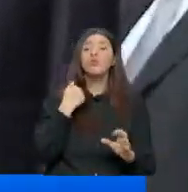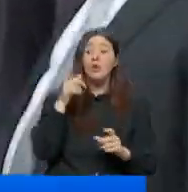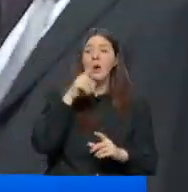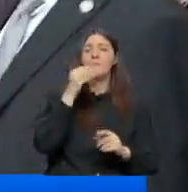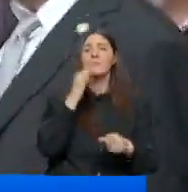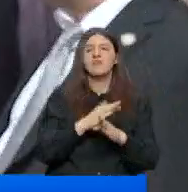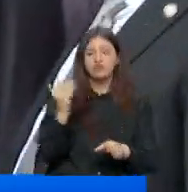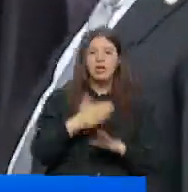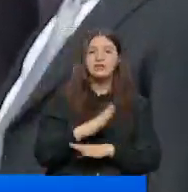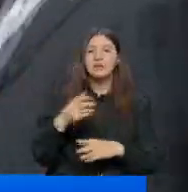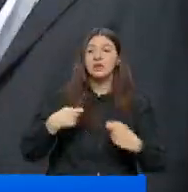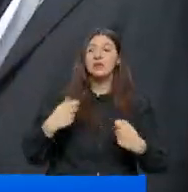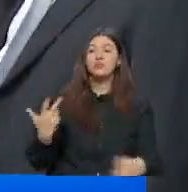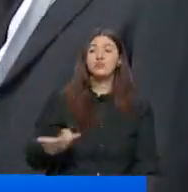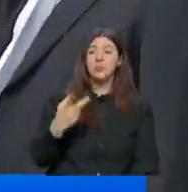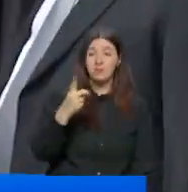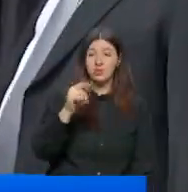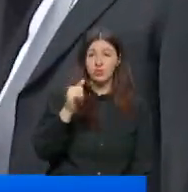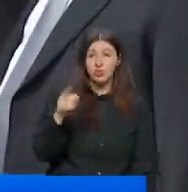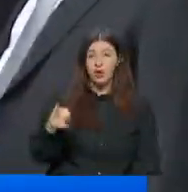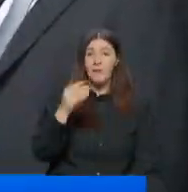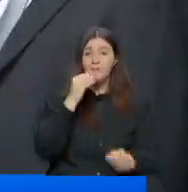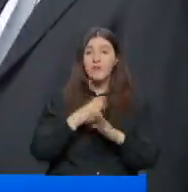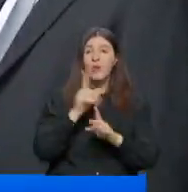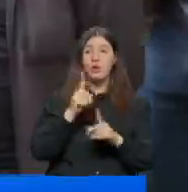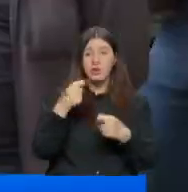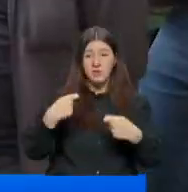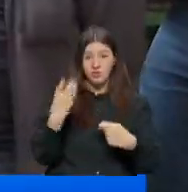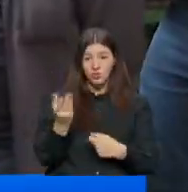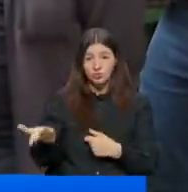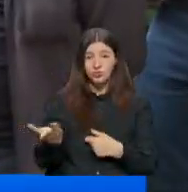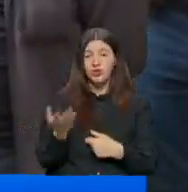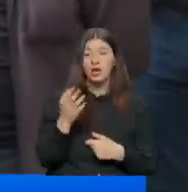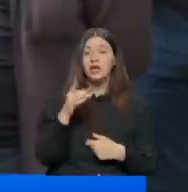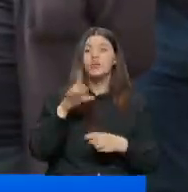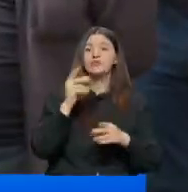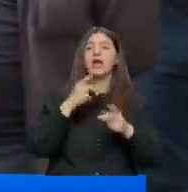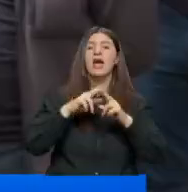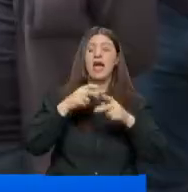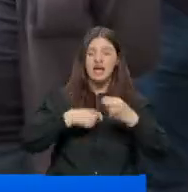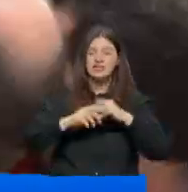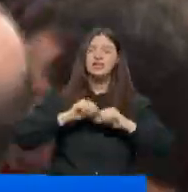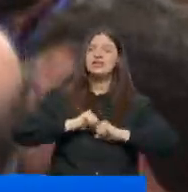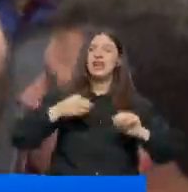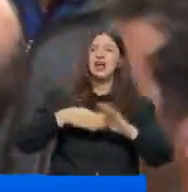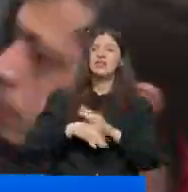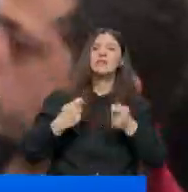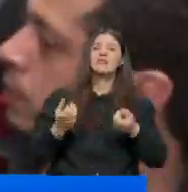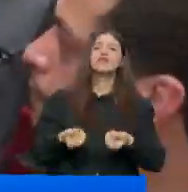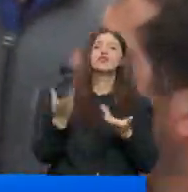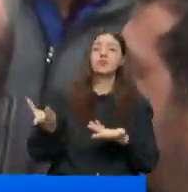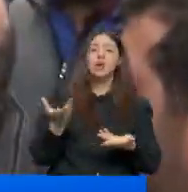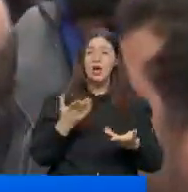ucuz aslında. Ama masraf. Bir kilo meyvenin 10 lira masraf olur mu ki? Şu anda bütün esnaf zarar ediyor. Masraf kurtarmıyor.